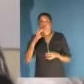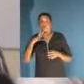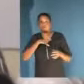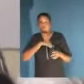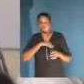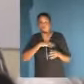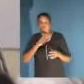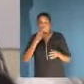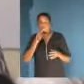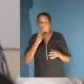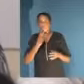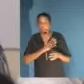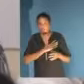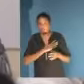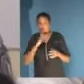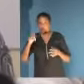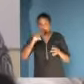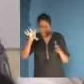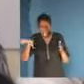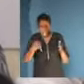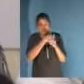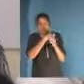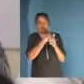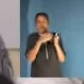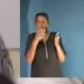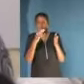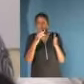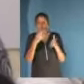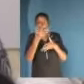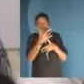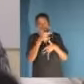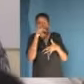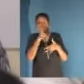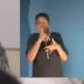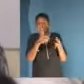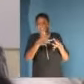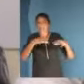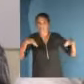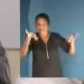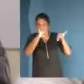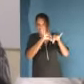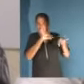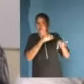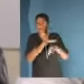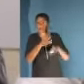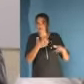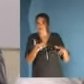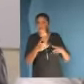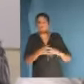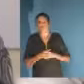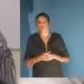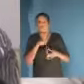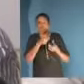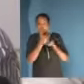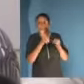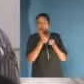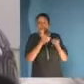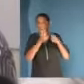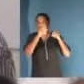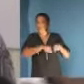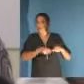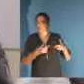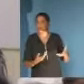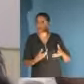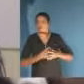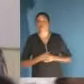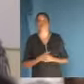nation. » Et à ce titre, elle a le droit d'un jour de se gouverner. On n'est pas encore